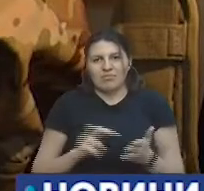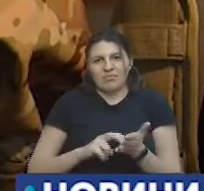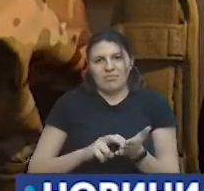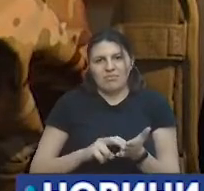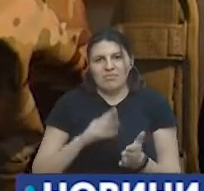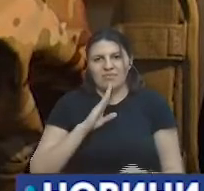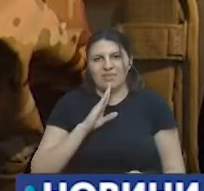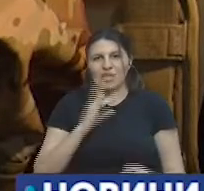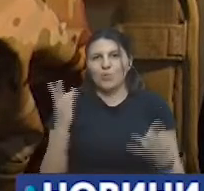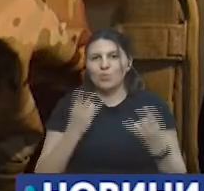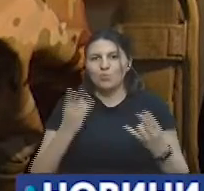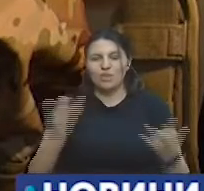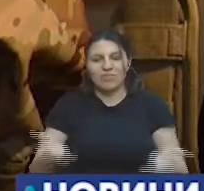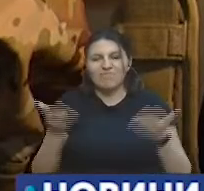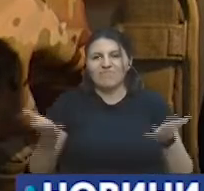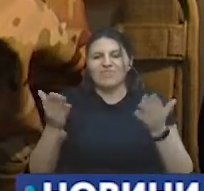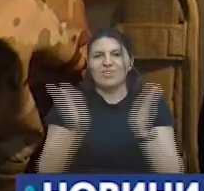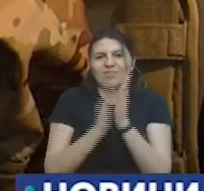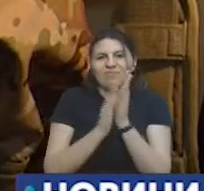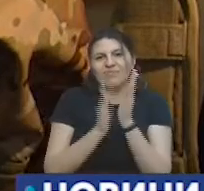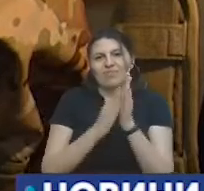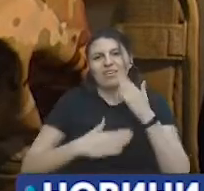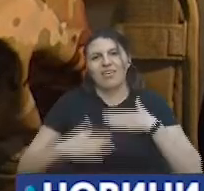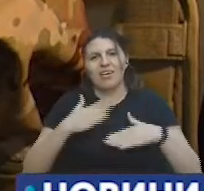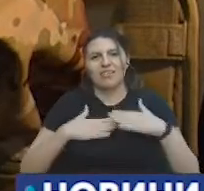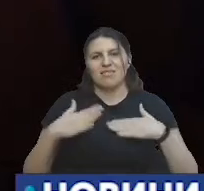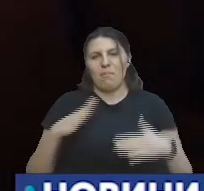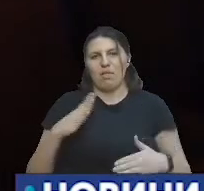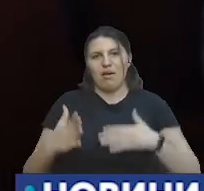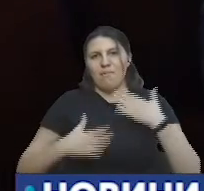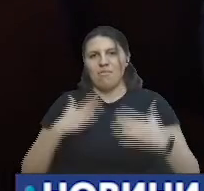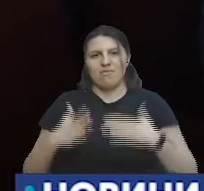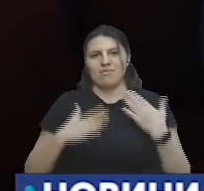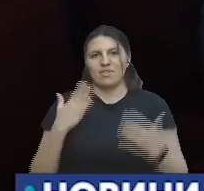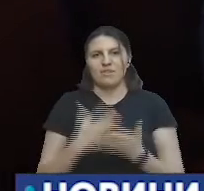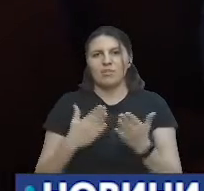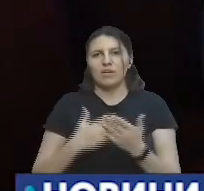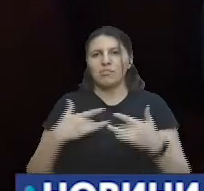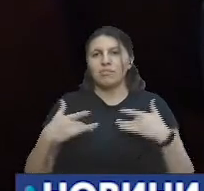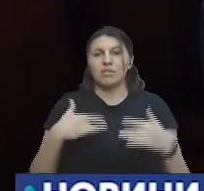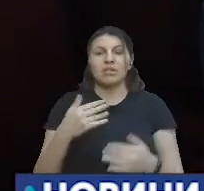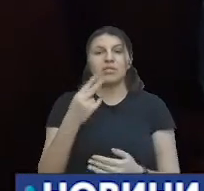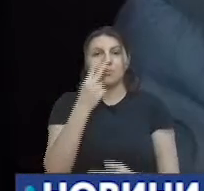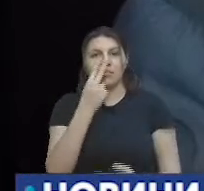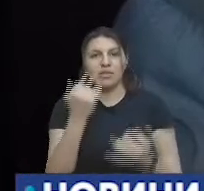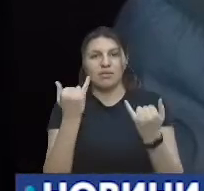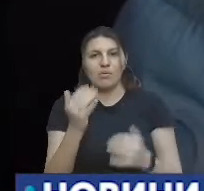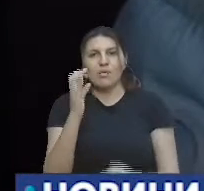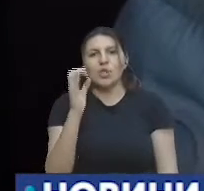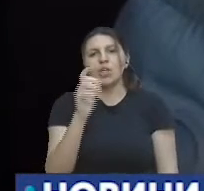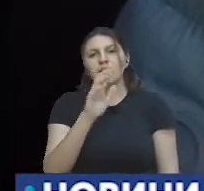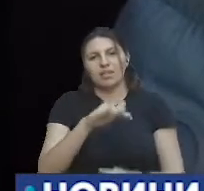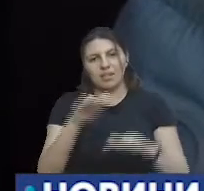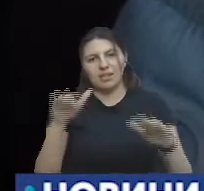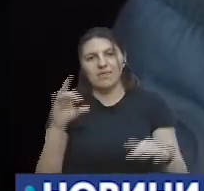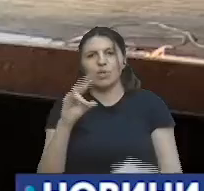заводить, чтобы они хлопали, радовались и получали эмоции вообще от спектакля. Сьогодні виставу подивилися зо 500 дітей із Світлодарська